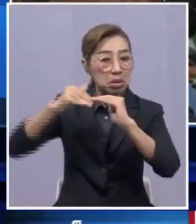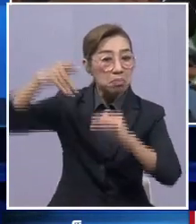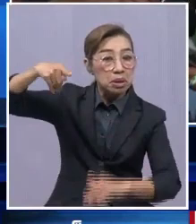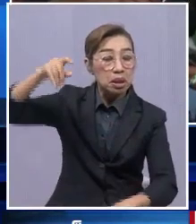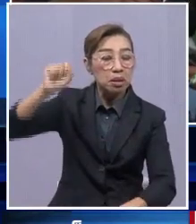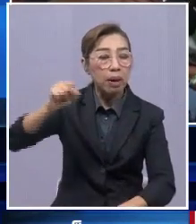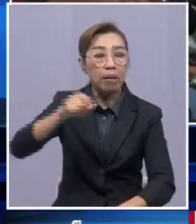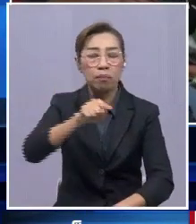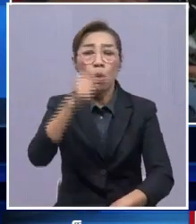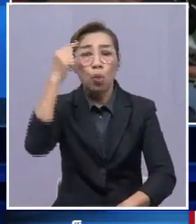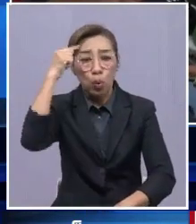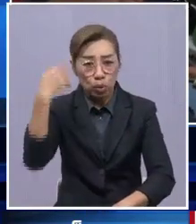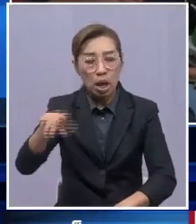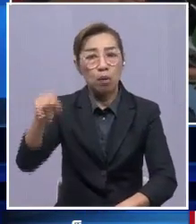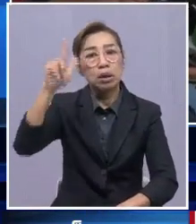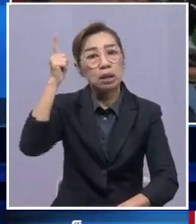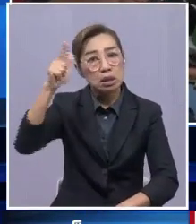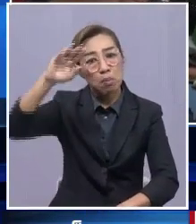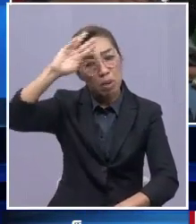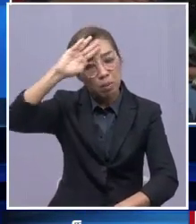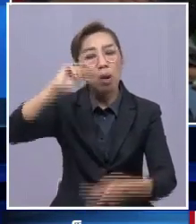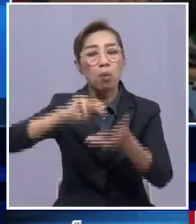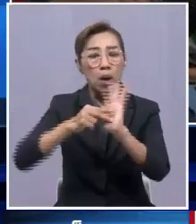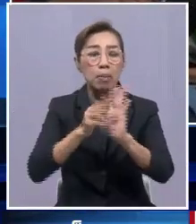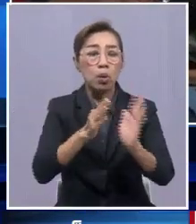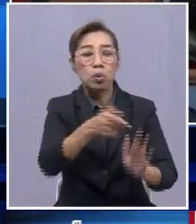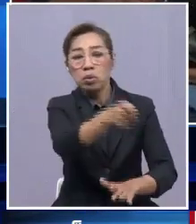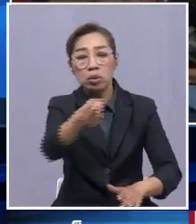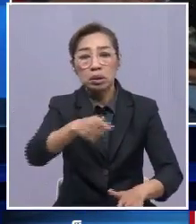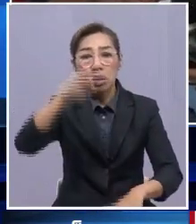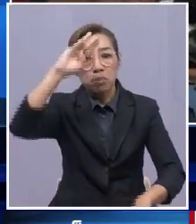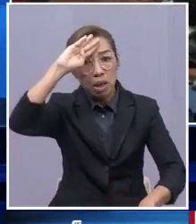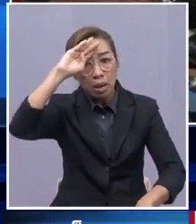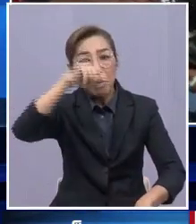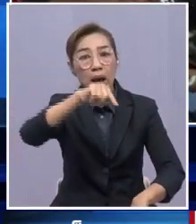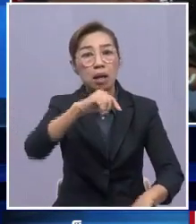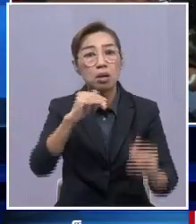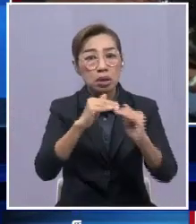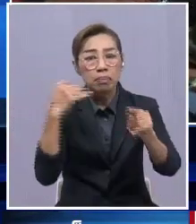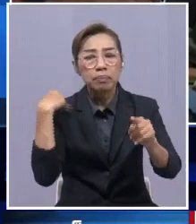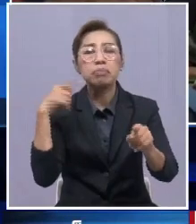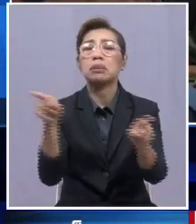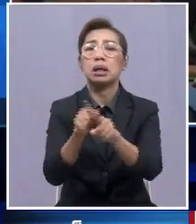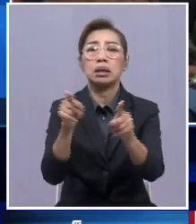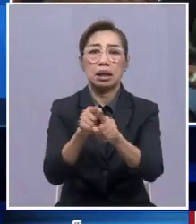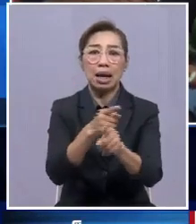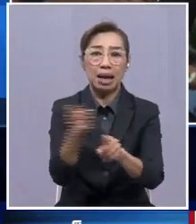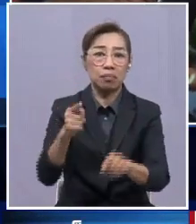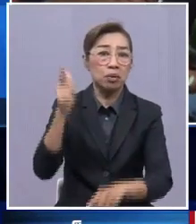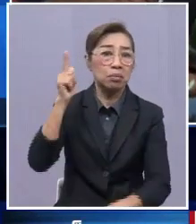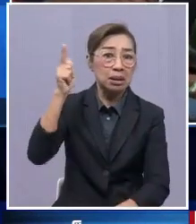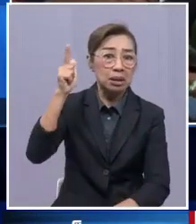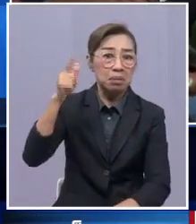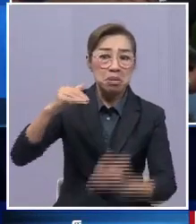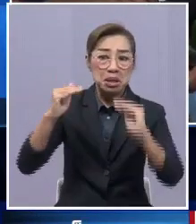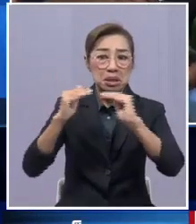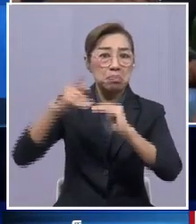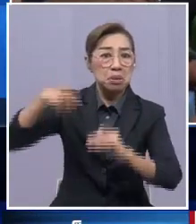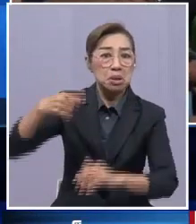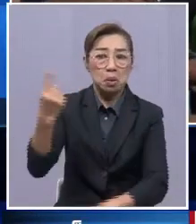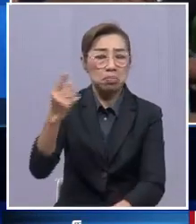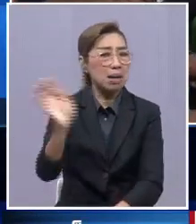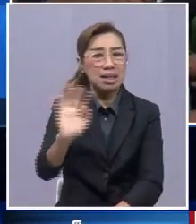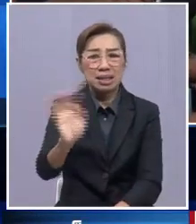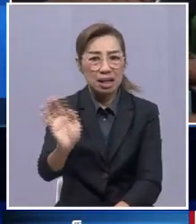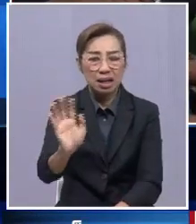ทักษิณเป็นผู้ป่วยควรได้รับสิทธิ์เฉกเช่นเดียวกับผู้ป่วยคนอื่นๆด้วยคุณทักษิณไม่ได้รับสิทธิ์แต่เพียงผู้เดียวการที่